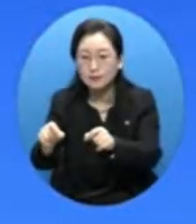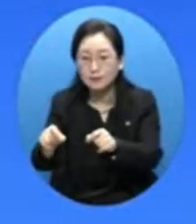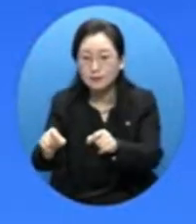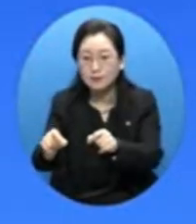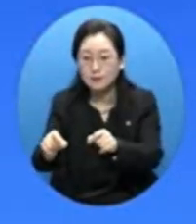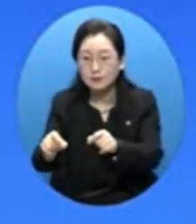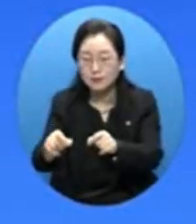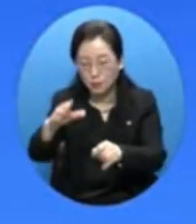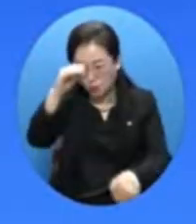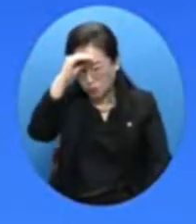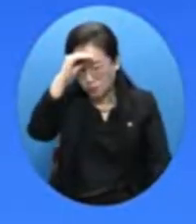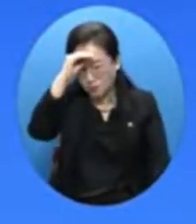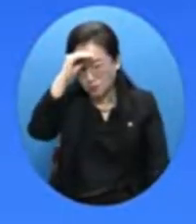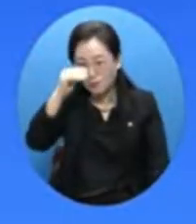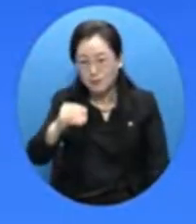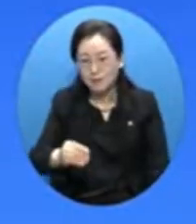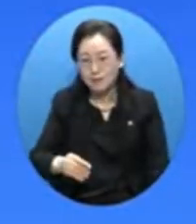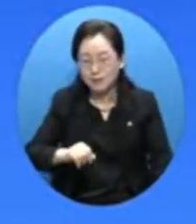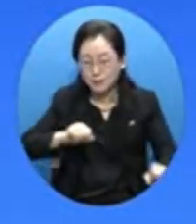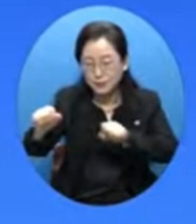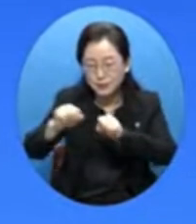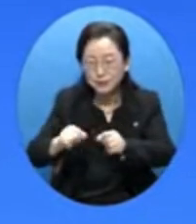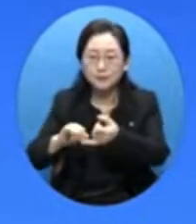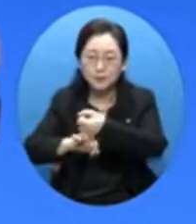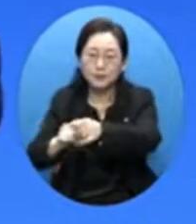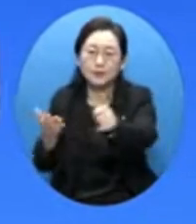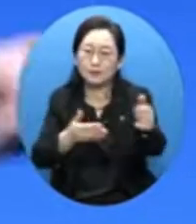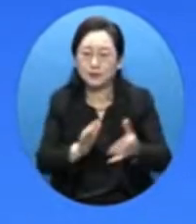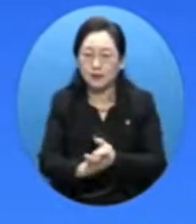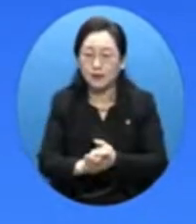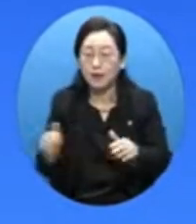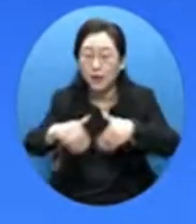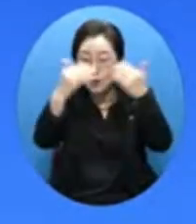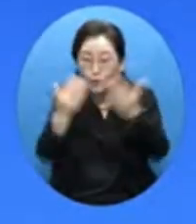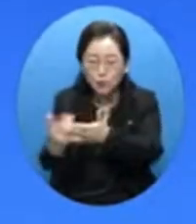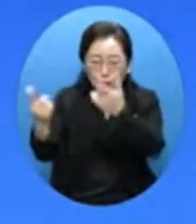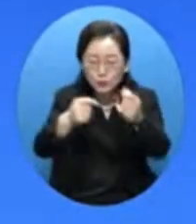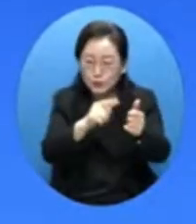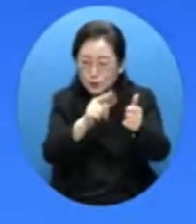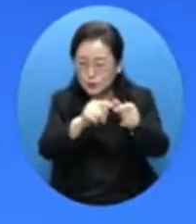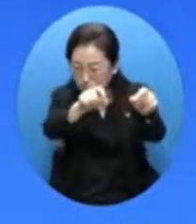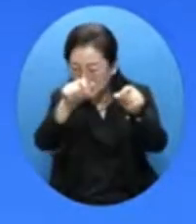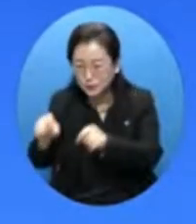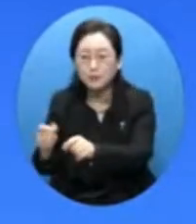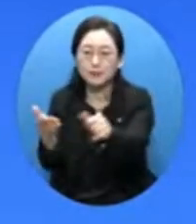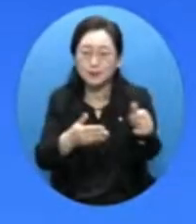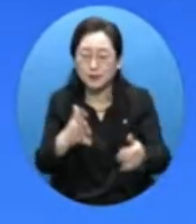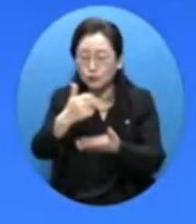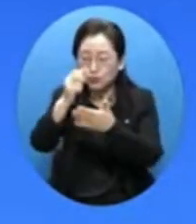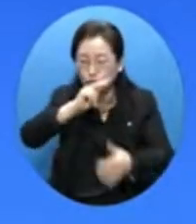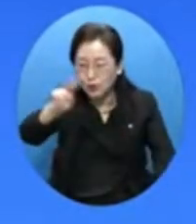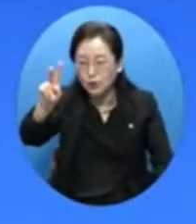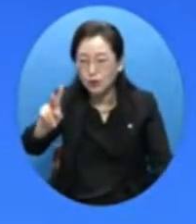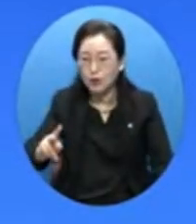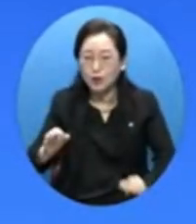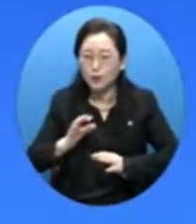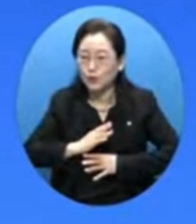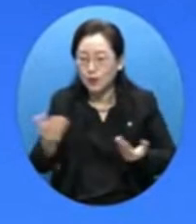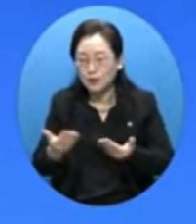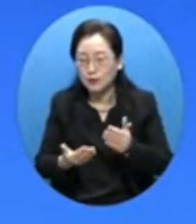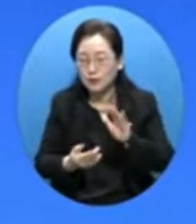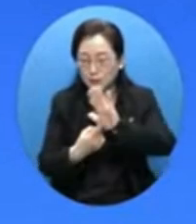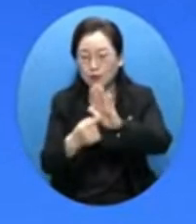영을 본받아서 그 같은 역사를 이루시기를 바랍니다. 여러분 모두가 이반 오초가 되기를 바랍니다. 주의 우리를 통해서 이 놀라운 역사가 일어나게